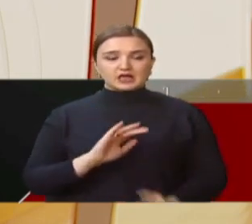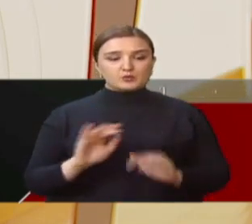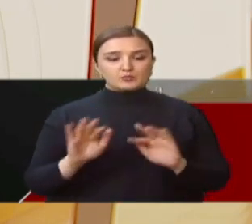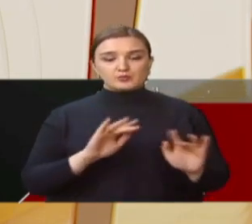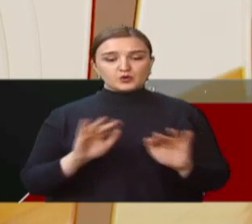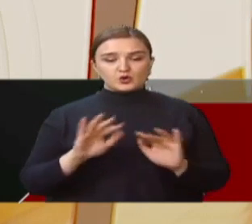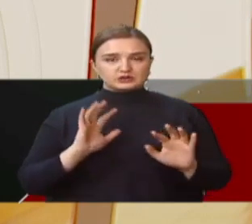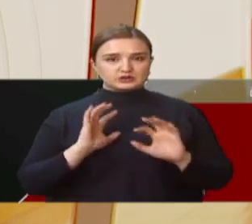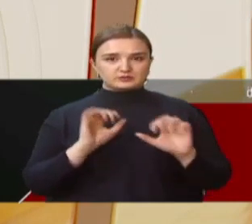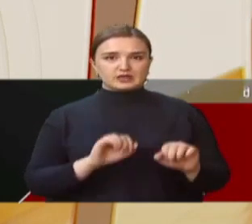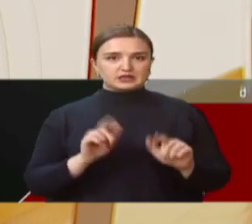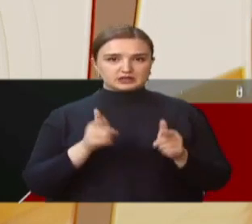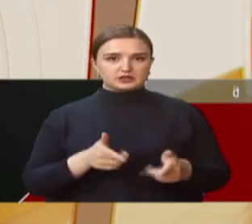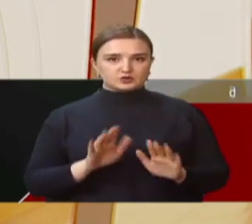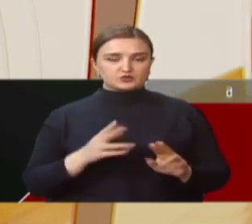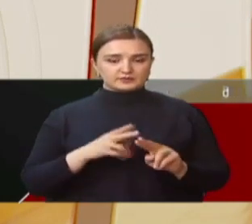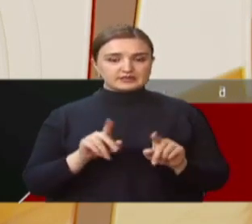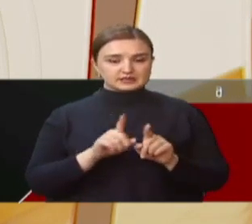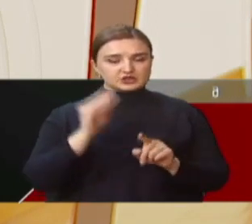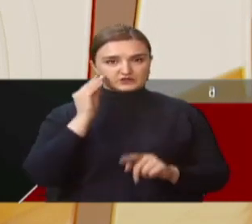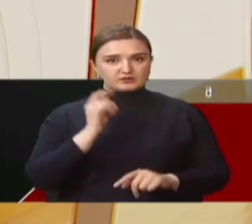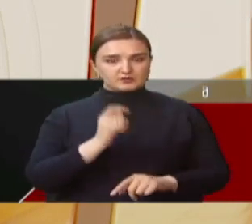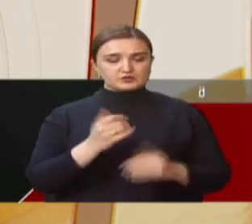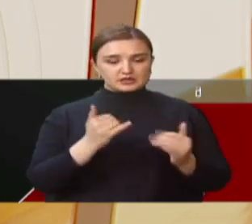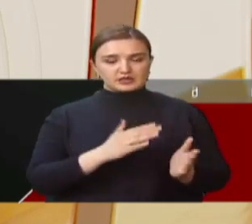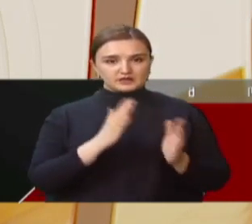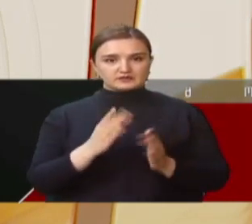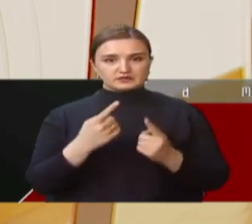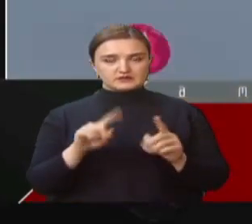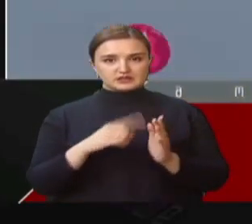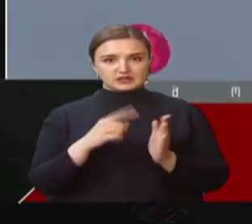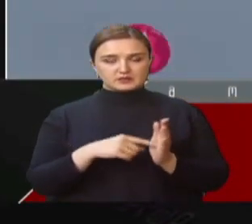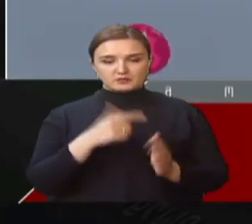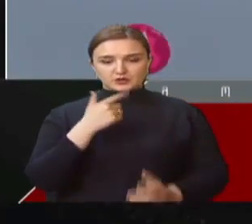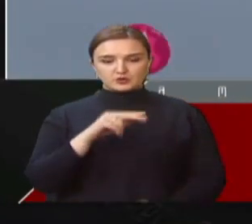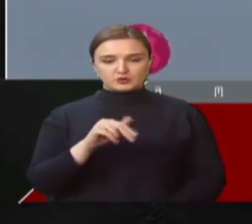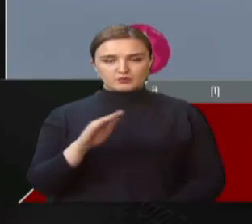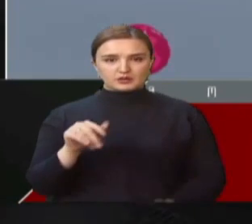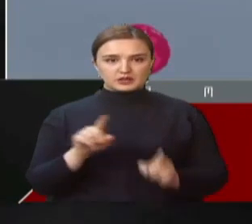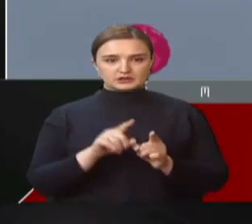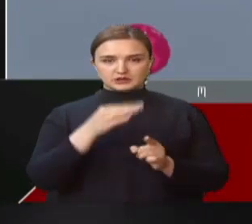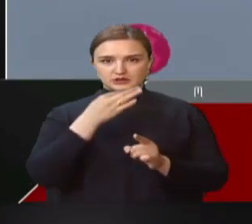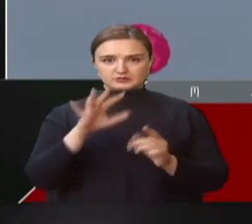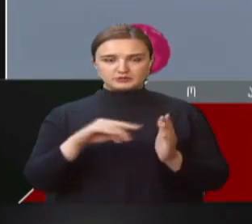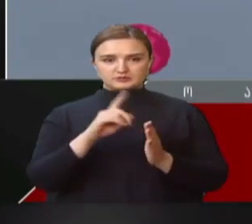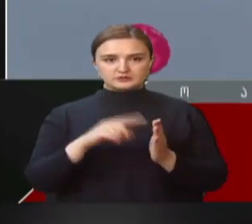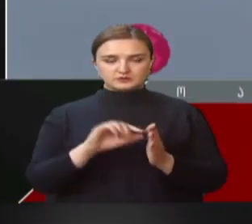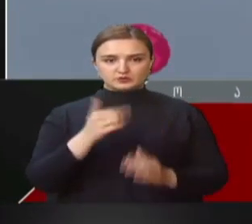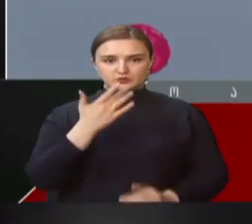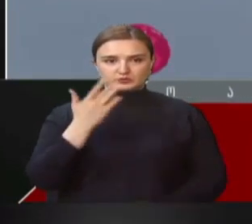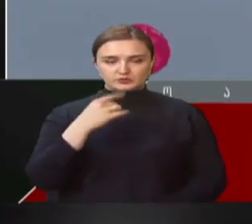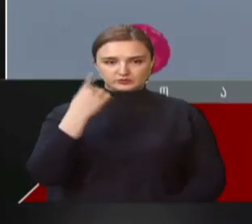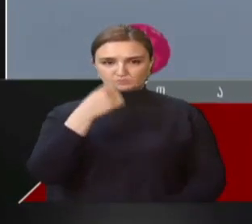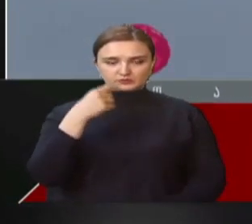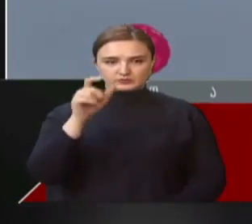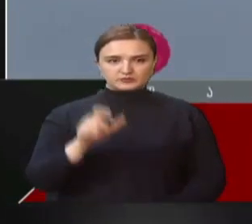ucide, tuhari, proces. Aici ce vă pasă. Tehla, e ca gada vide, tuhari. Patom, bata, ase, ne bis mir sa kit tanda ca și rabit, rogorț politicul, figura